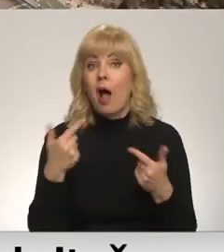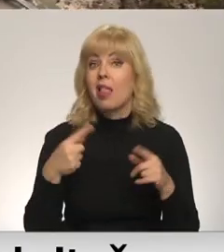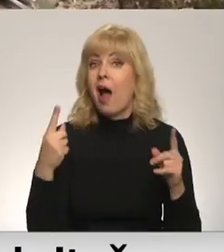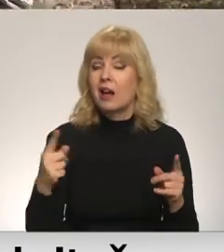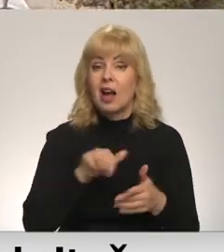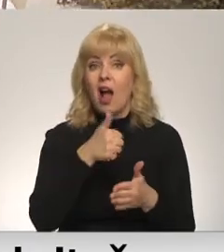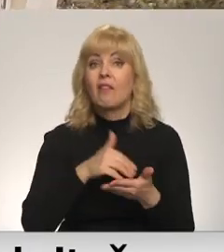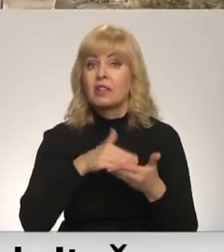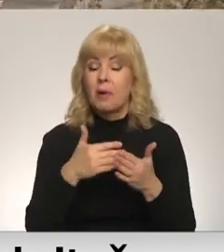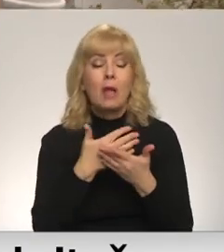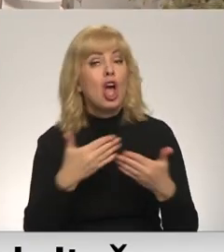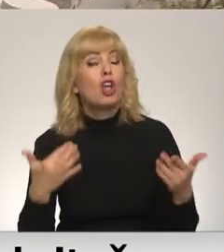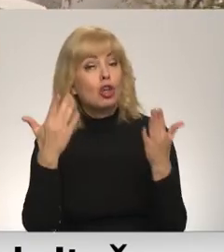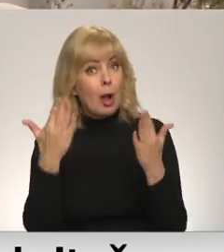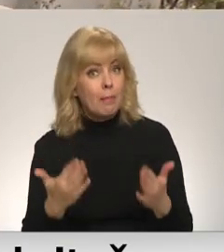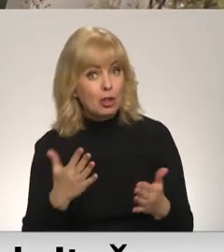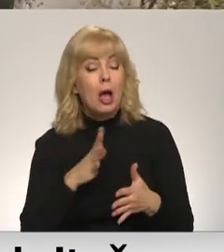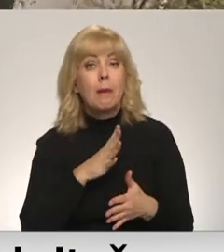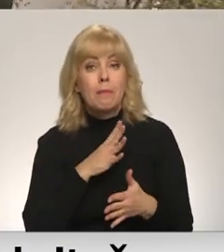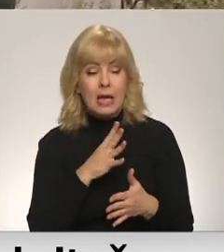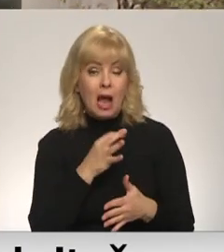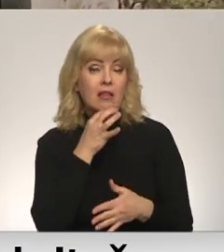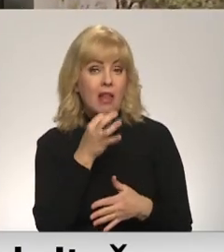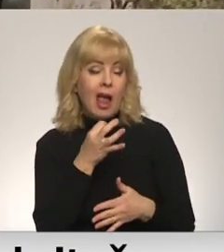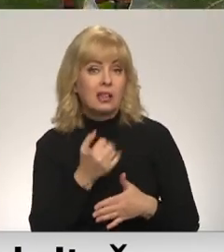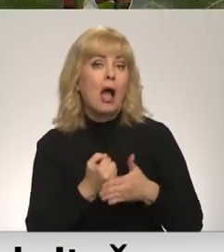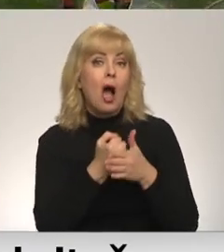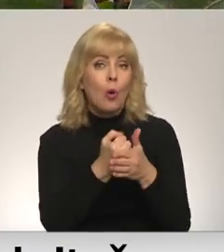galvaspilsētā ar dažādiem pasākumiem tika pausts atbalsts Ukrainas